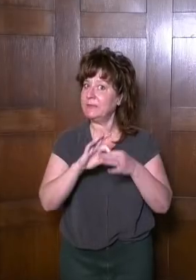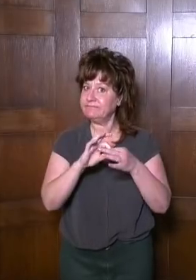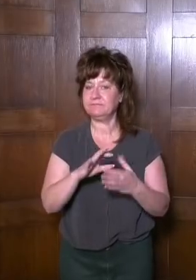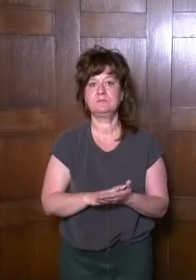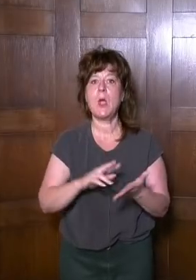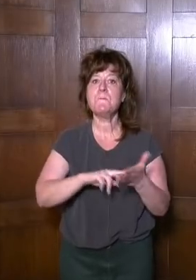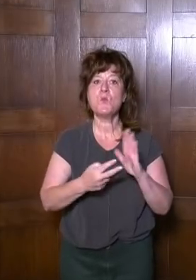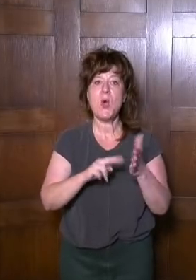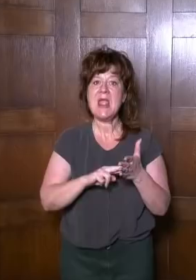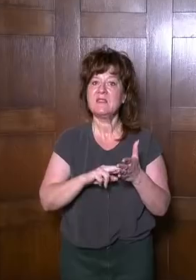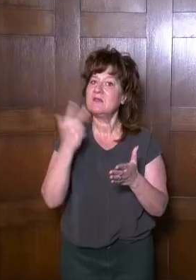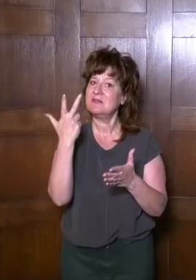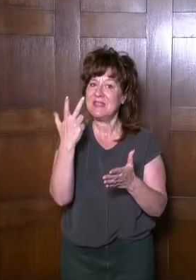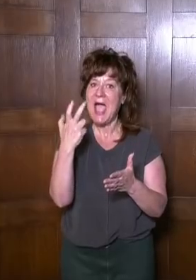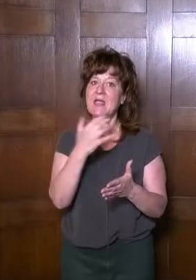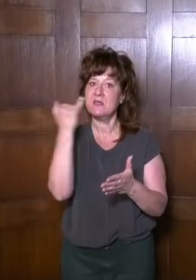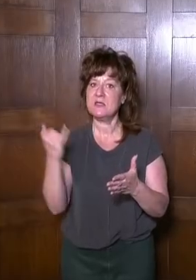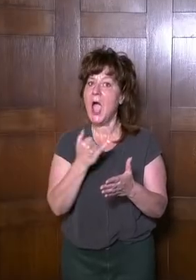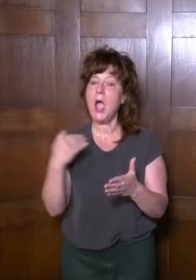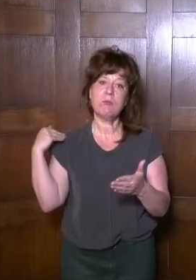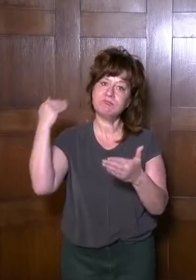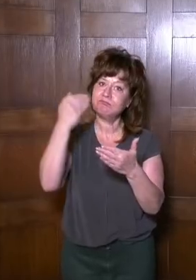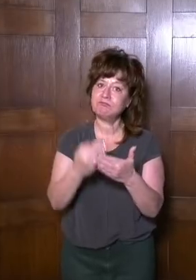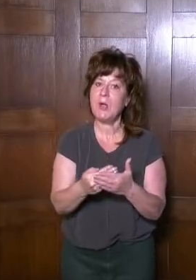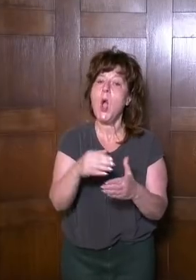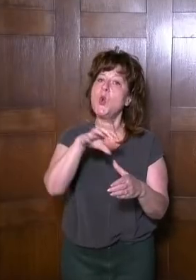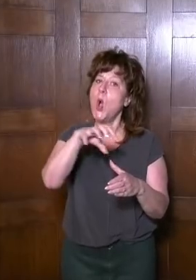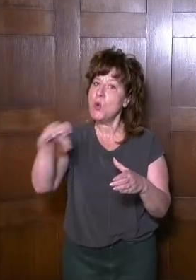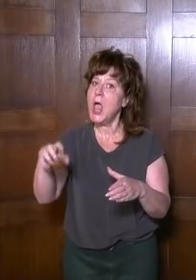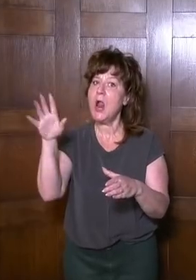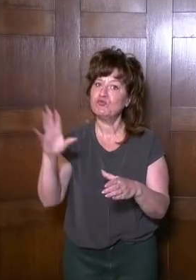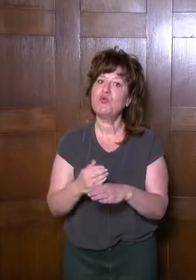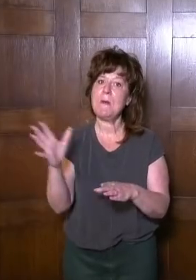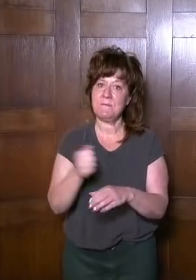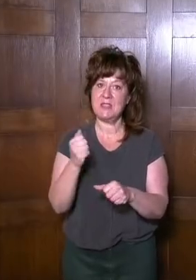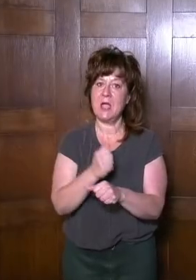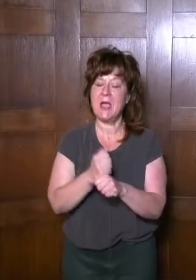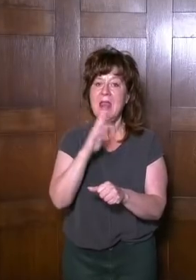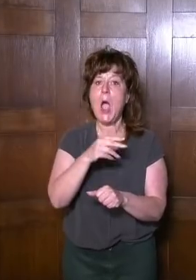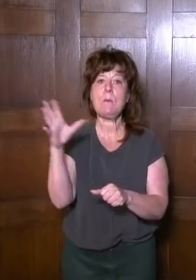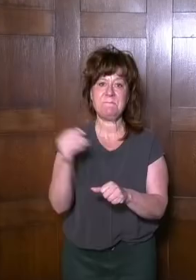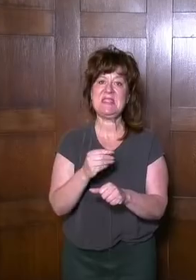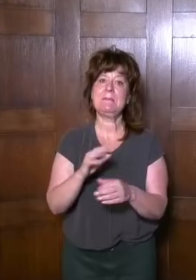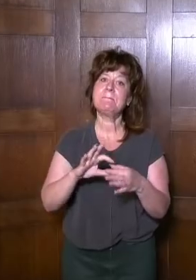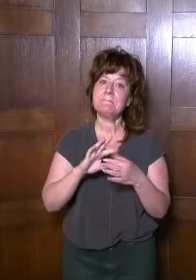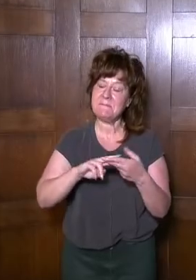Sachsen seit 30 Jahren kommunalpolitisch tätig und war unter anderem auch Mitglied des Deutschen Bundestages.